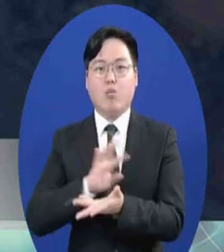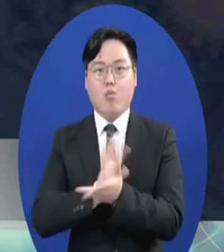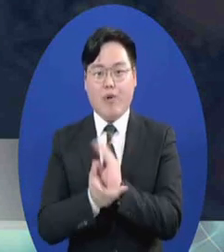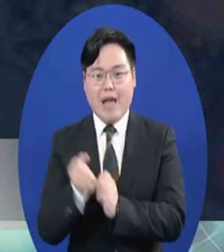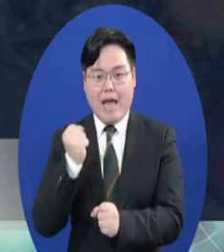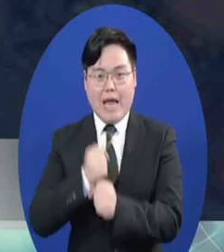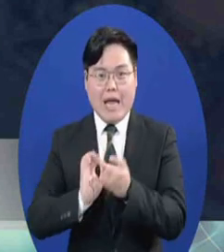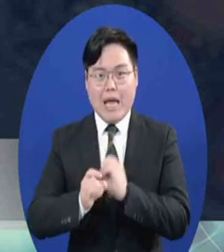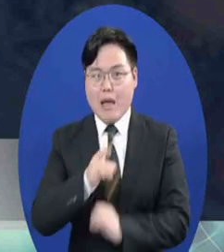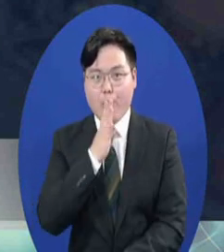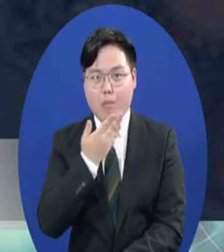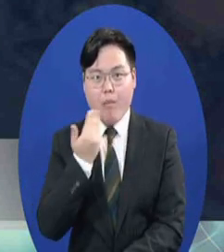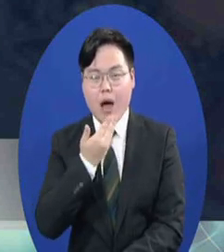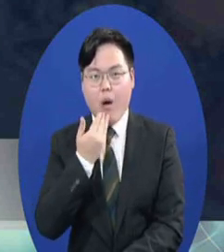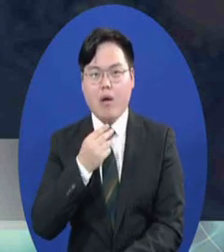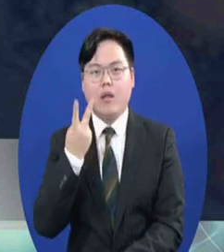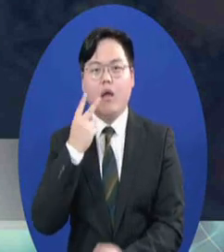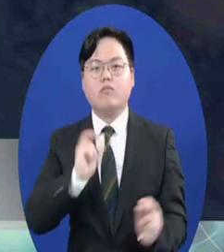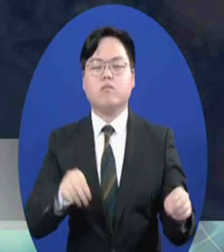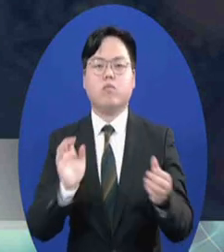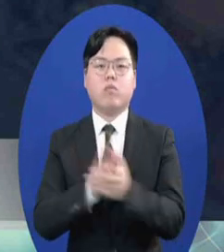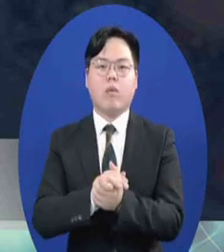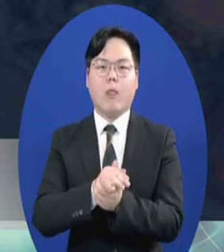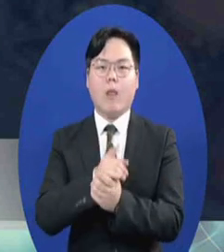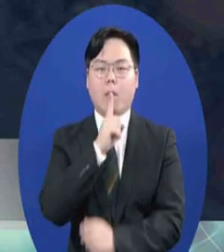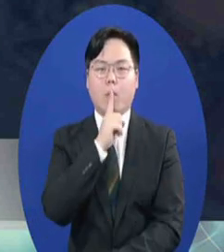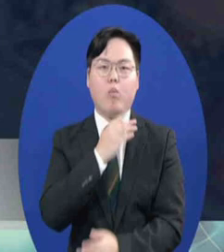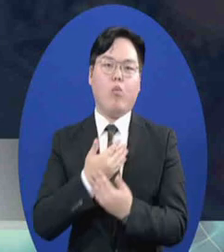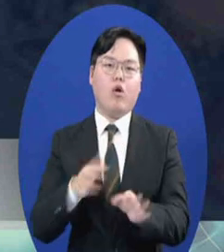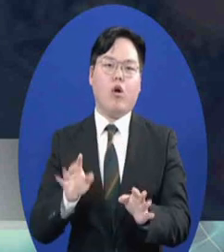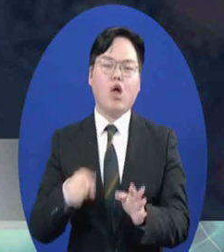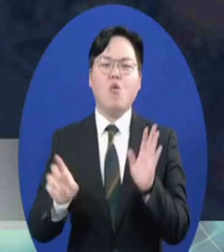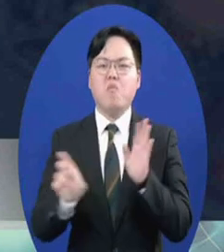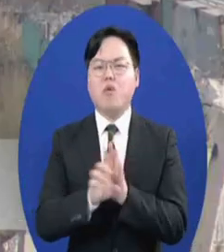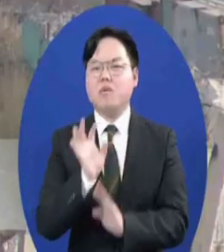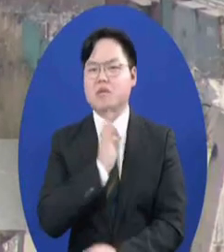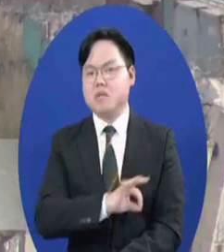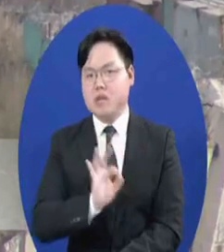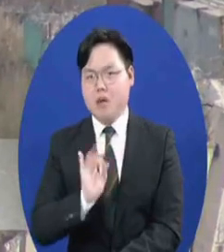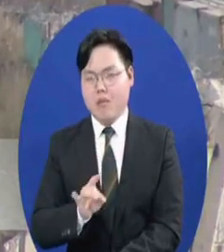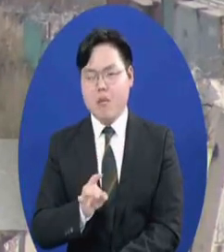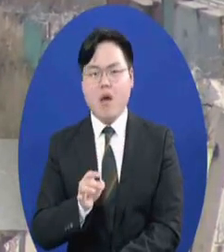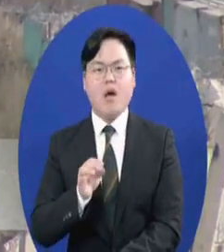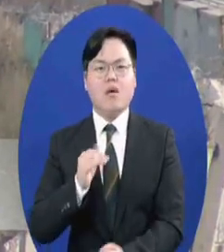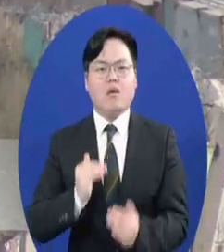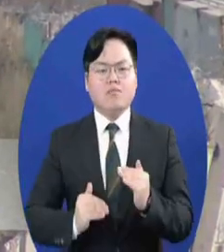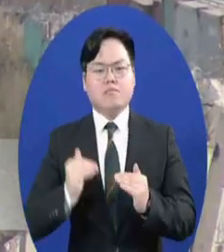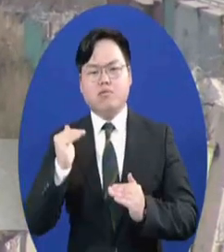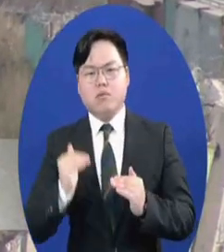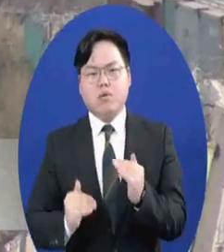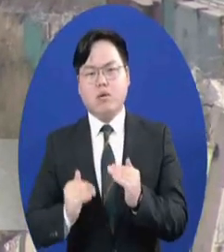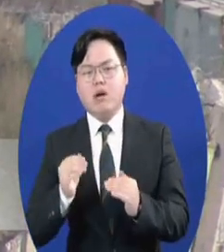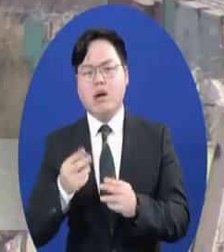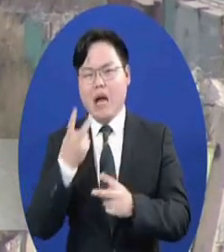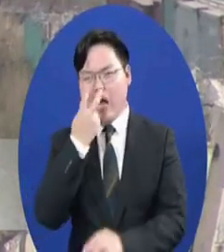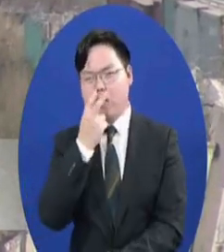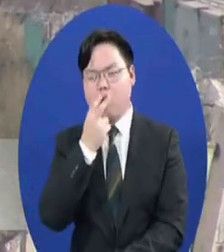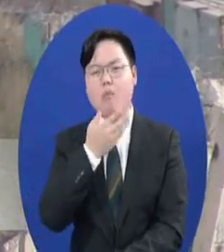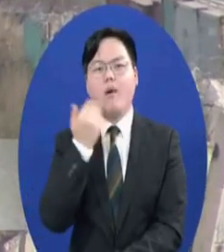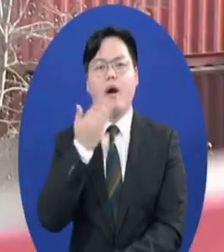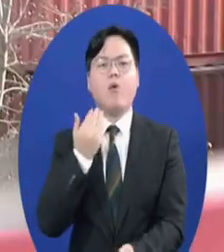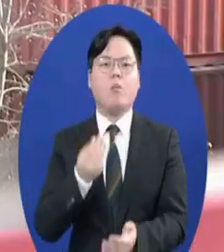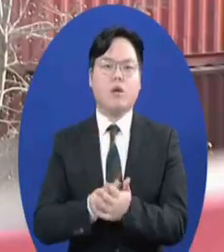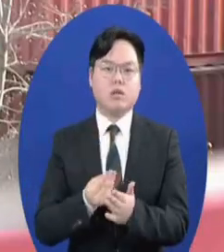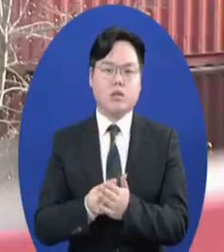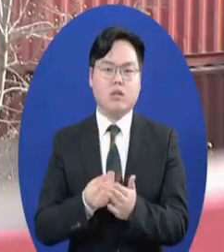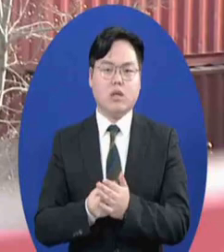дээр хэрэгжээгүй, цаасан дээр үлдсэн байдаг. Нэг үгээр хэлбэл энэ мэт боломжийг яаж ашиглах, эсвэл ямар төвшөнд ашиглаад байгаагаа шинэх боломжгүй явж ирсэн гэсэн